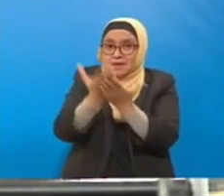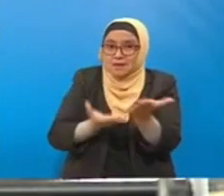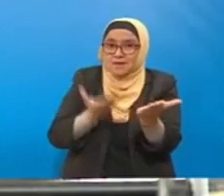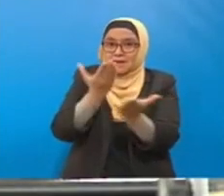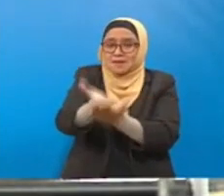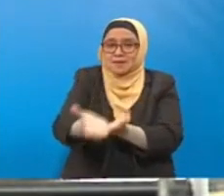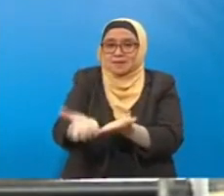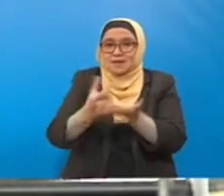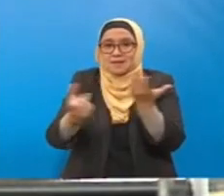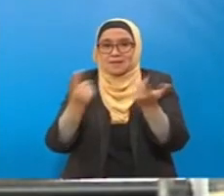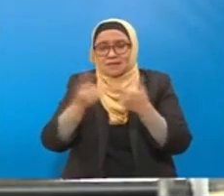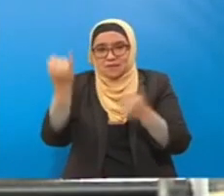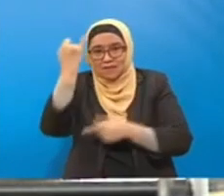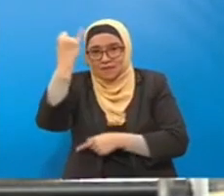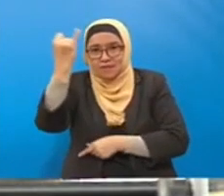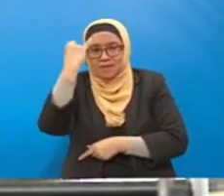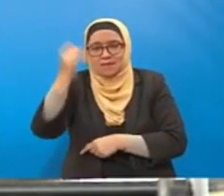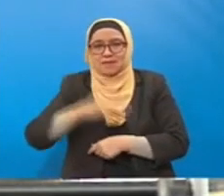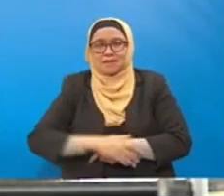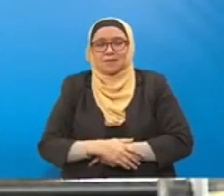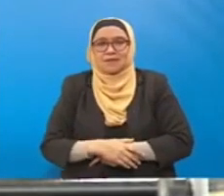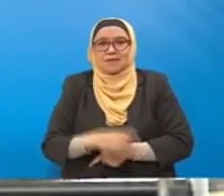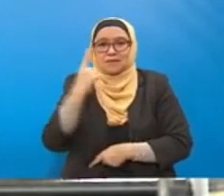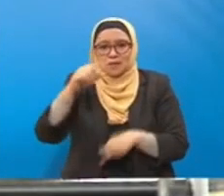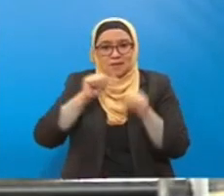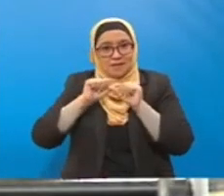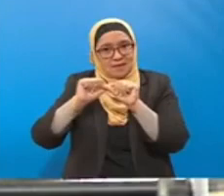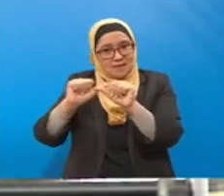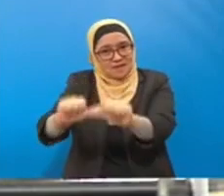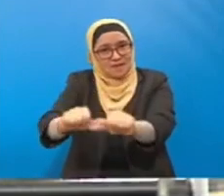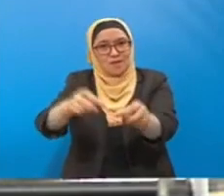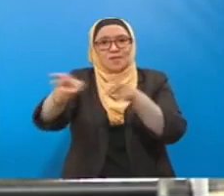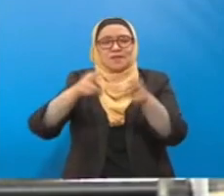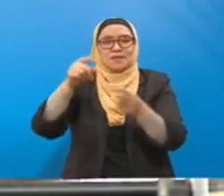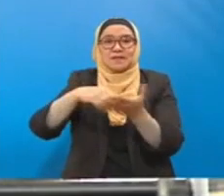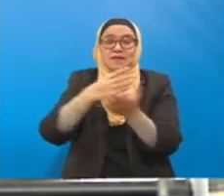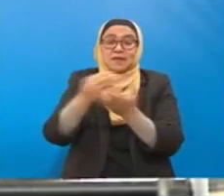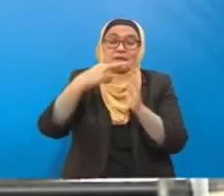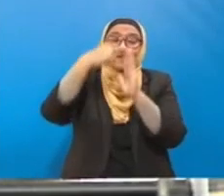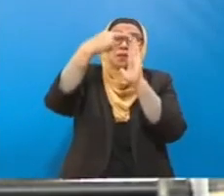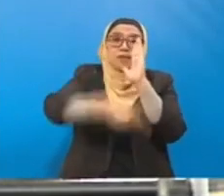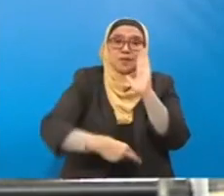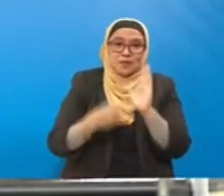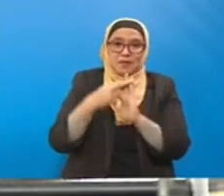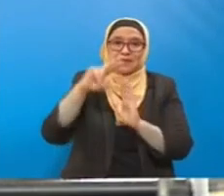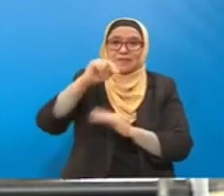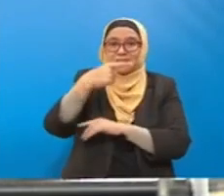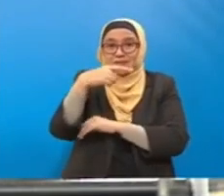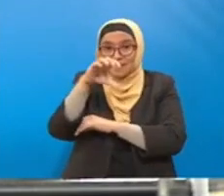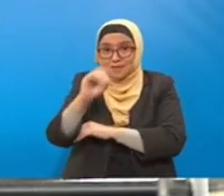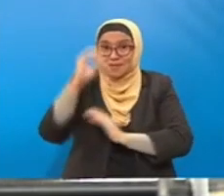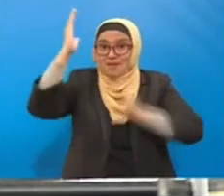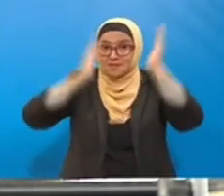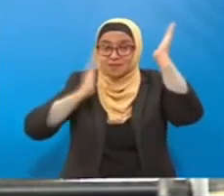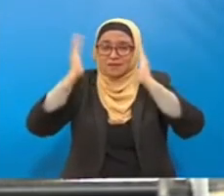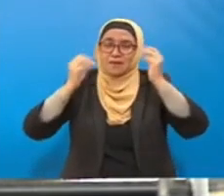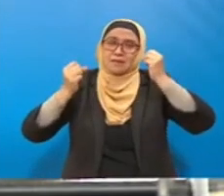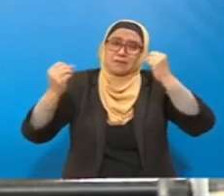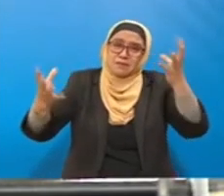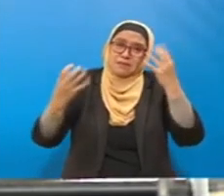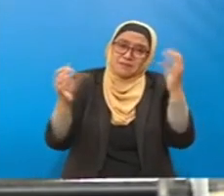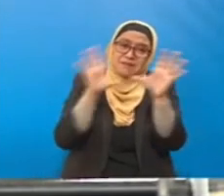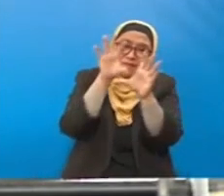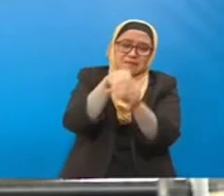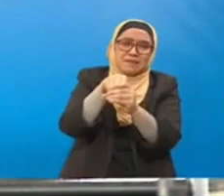ini dan juga tentang peranan KMU Malaysia yang banyak terlibat berusaha membantu